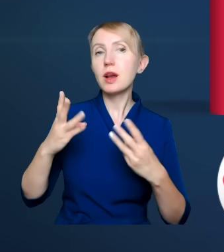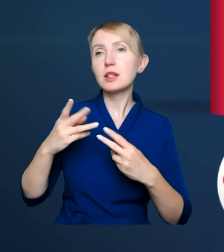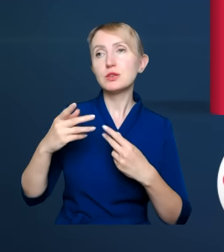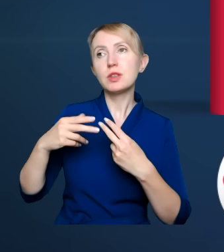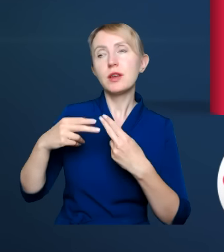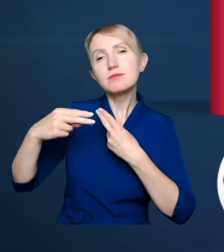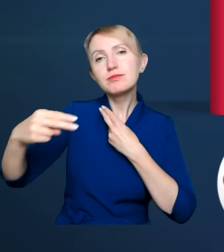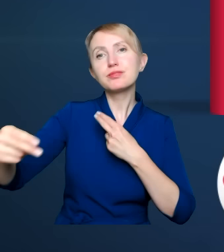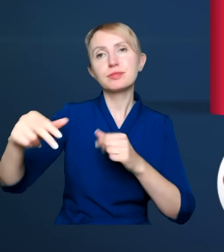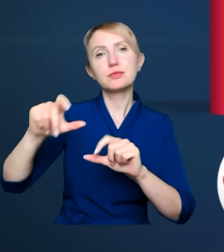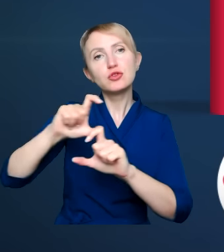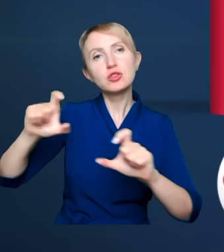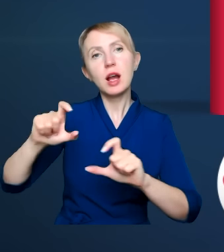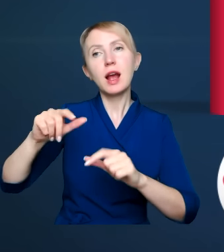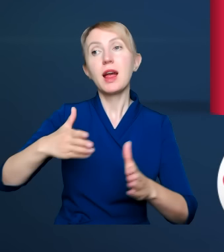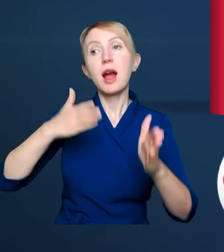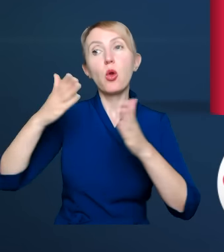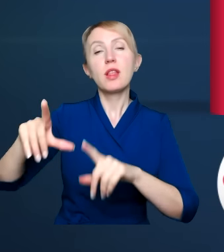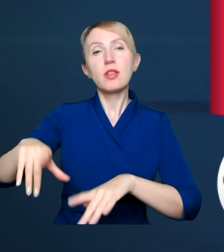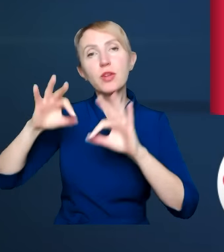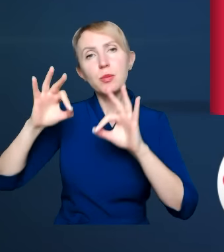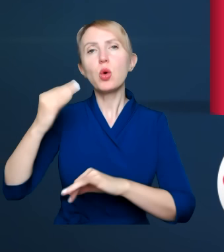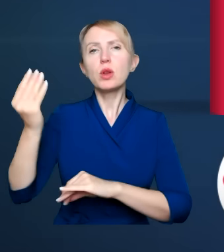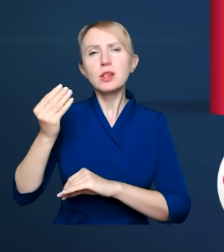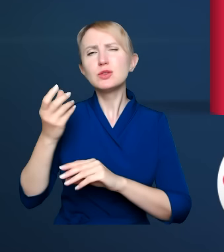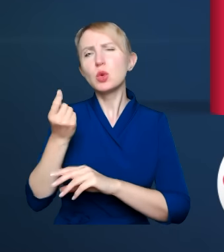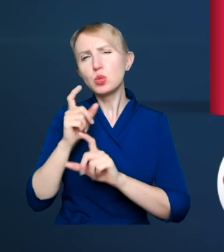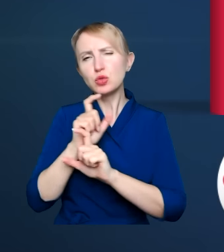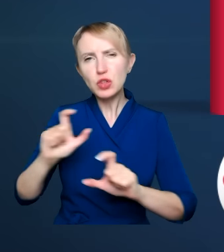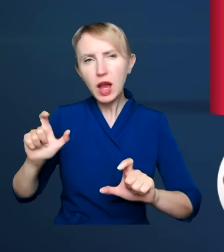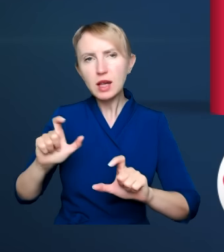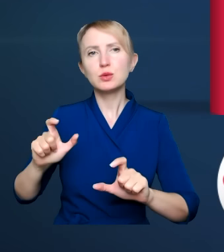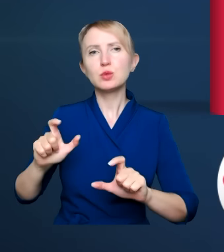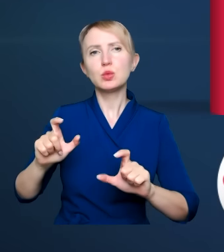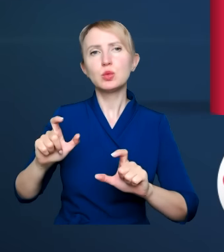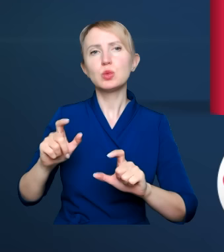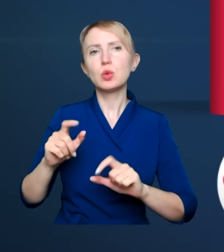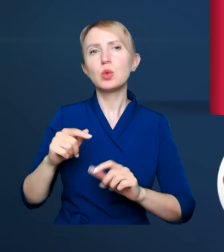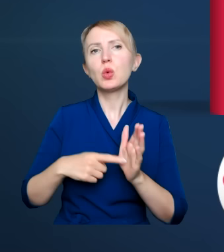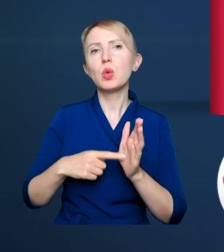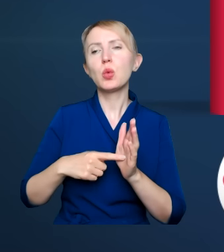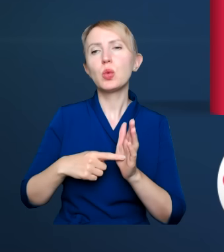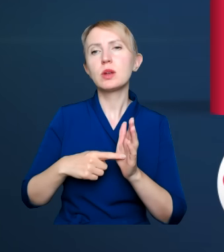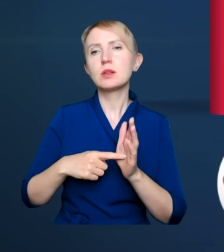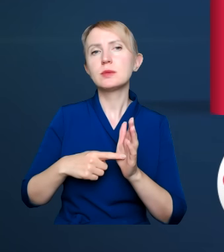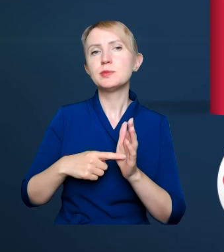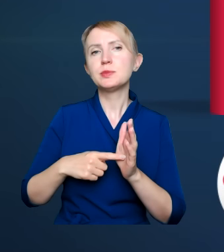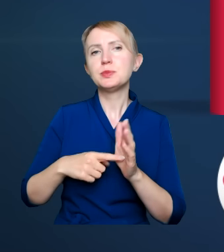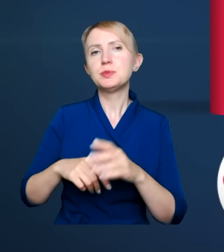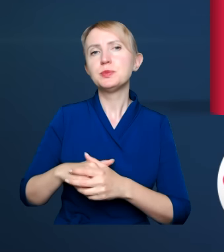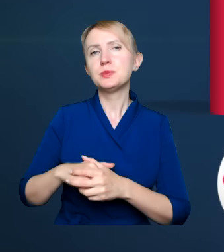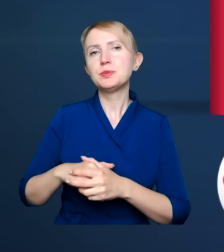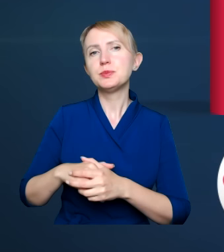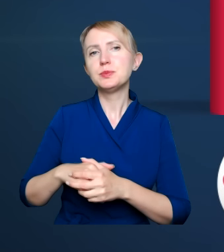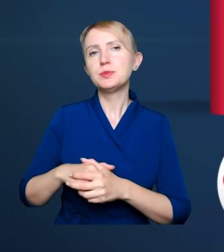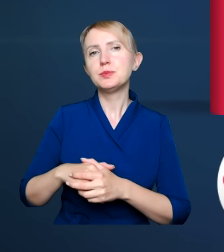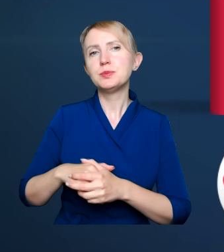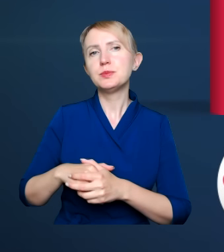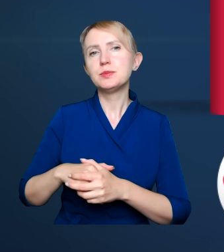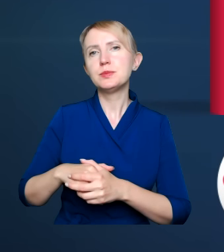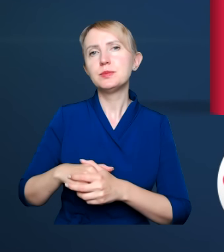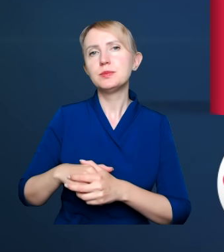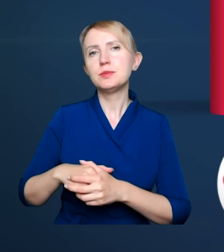chociaż do kolejnych wyborów mamy sporo czasu to jedak pram pasji z punktu widzenia